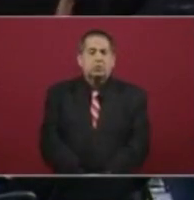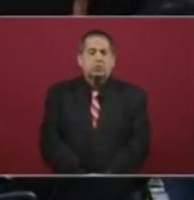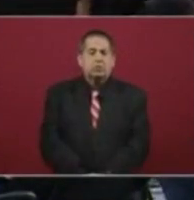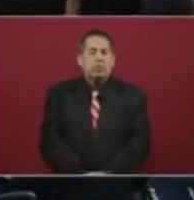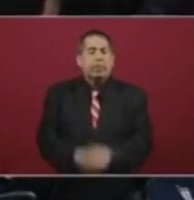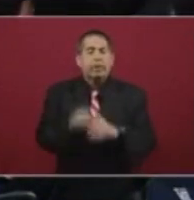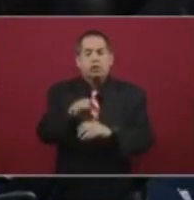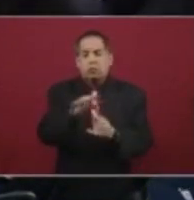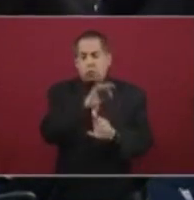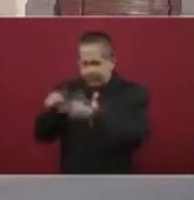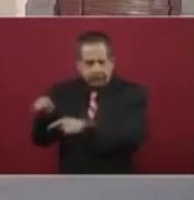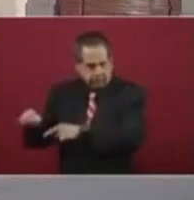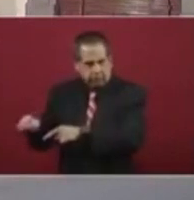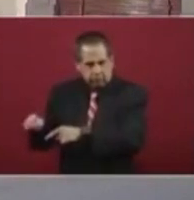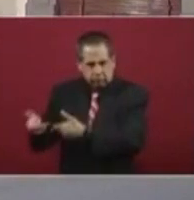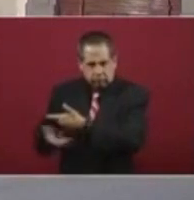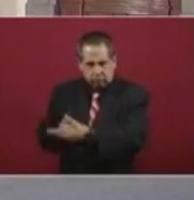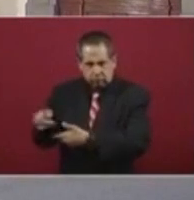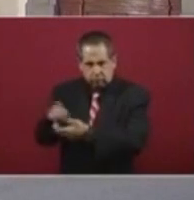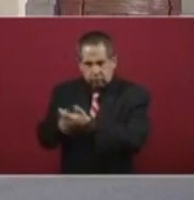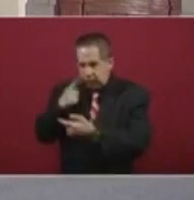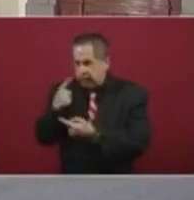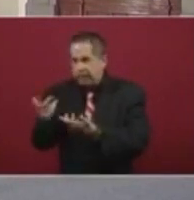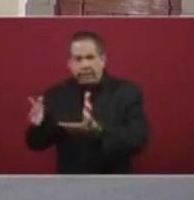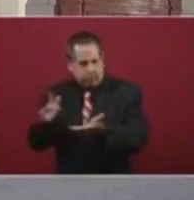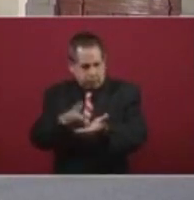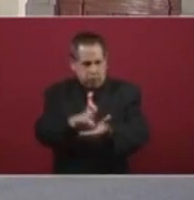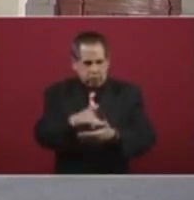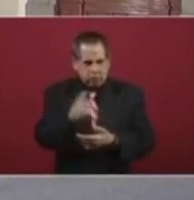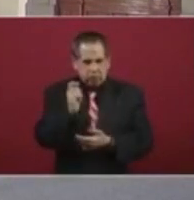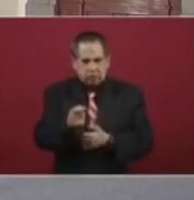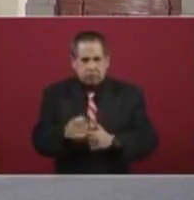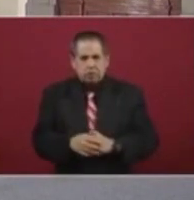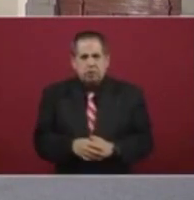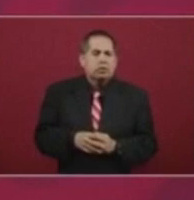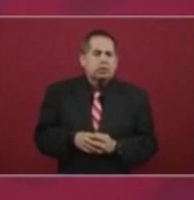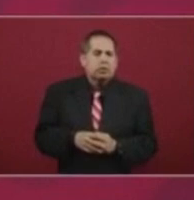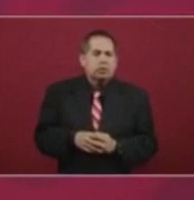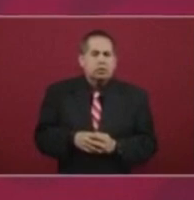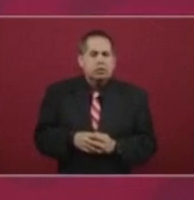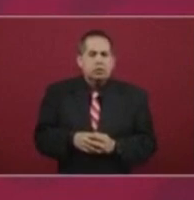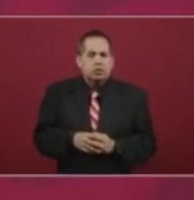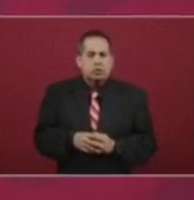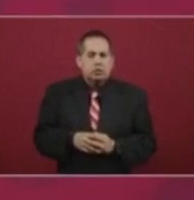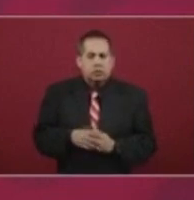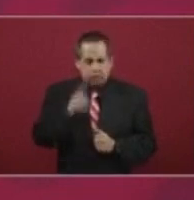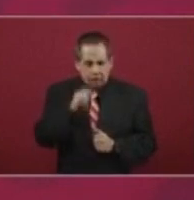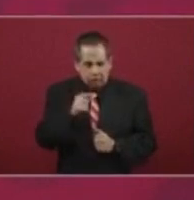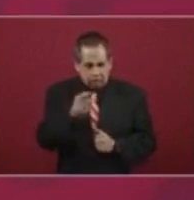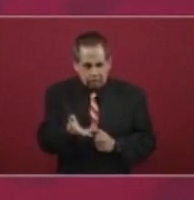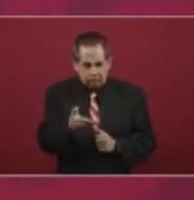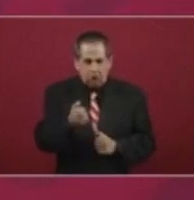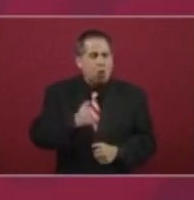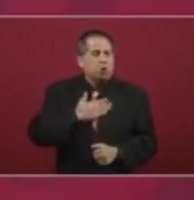Калифорния. Лурдес Мальдонадо сотрудничала с рядом информационных площадок, а в последнее время работала над новостной программой,